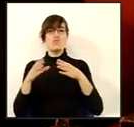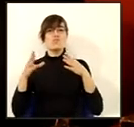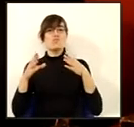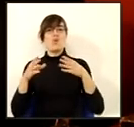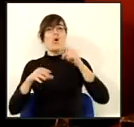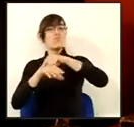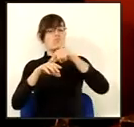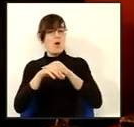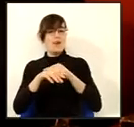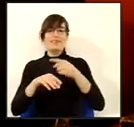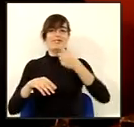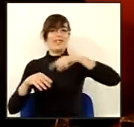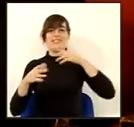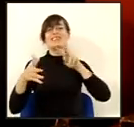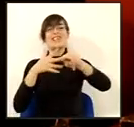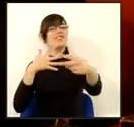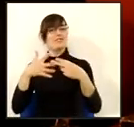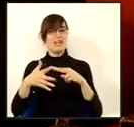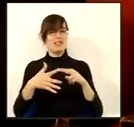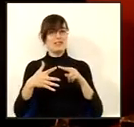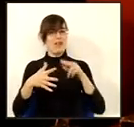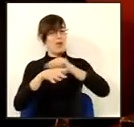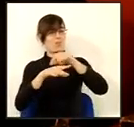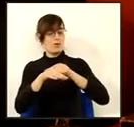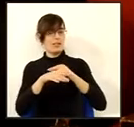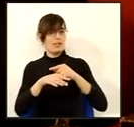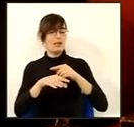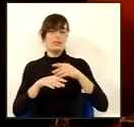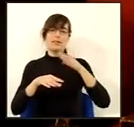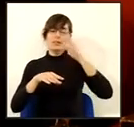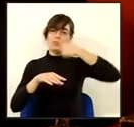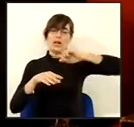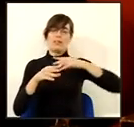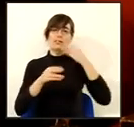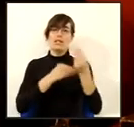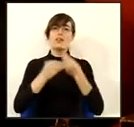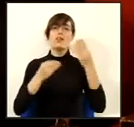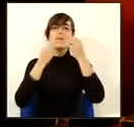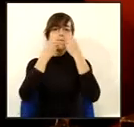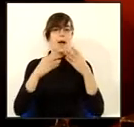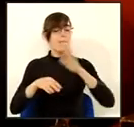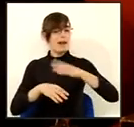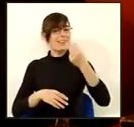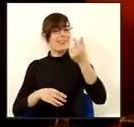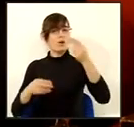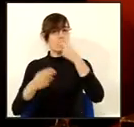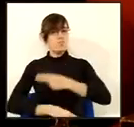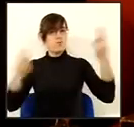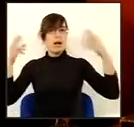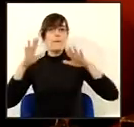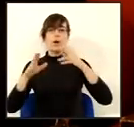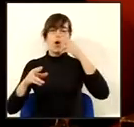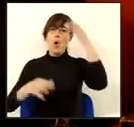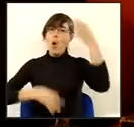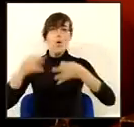la transparència política i serem uns ferms defensors en el nou bon ús del diner públic. Però el que no farem mai serà jutjar